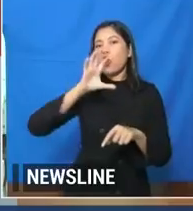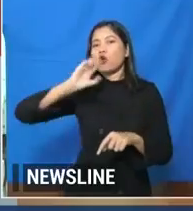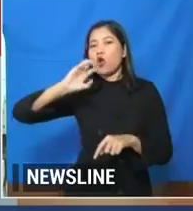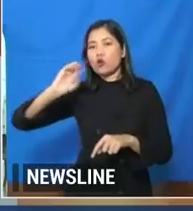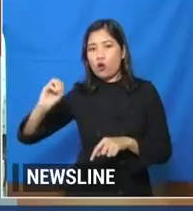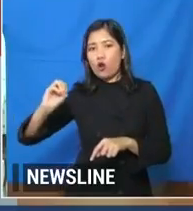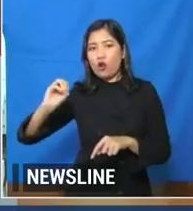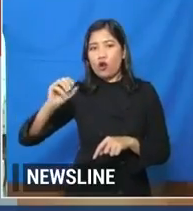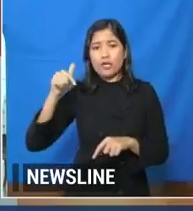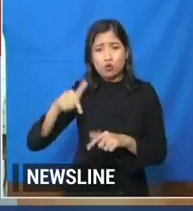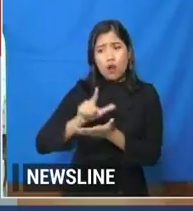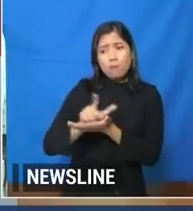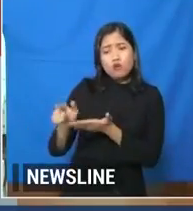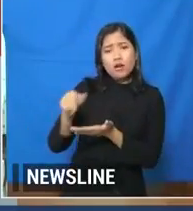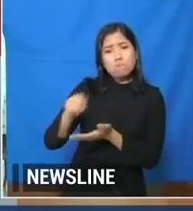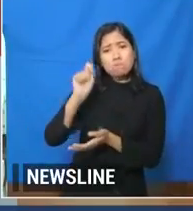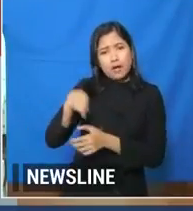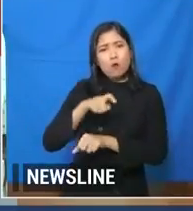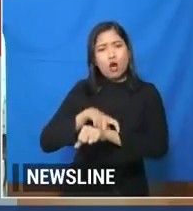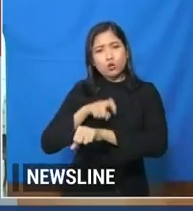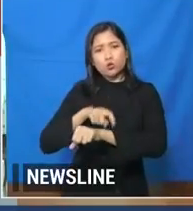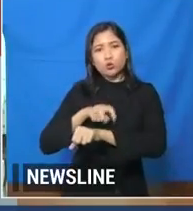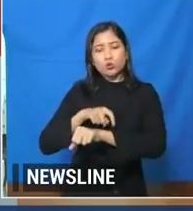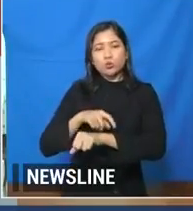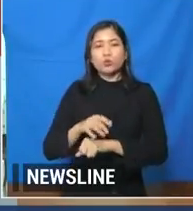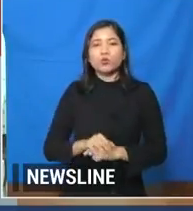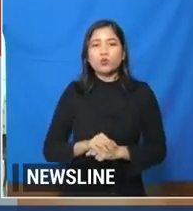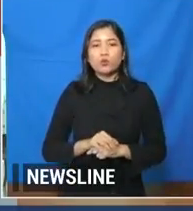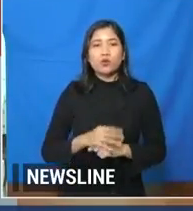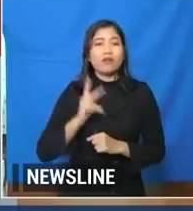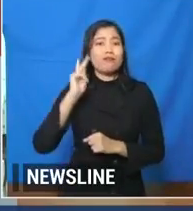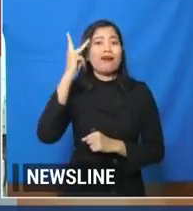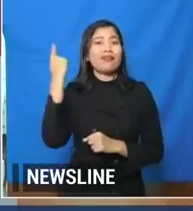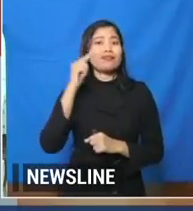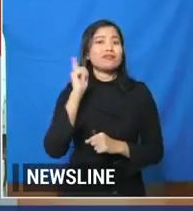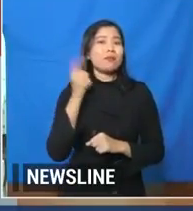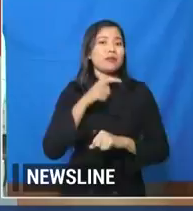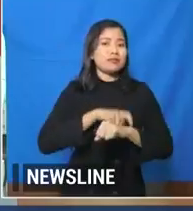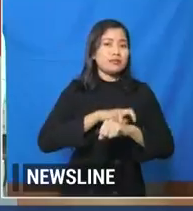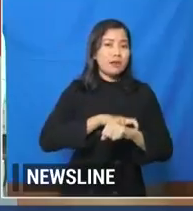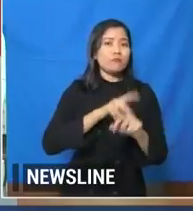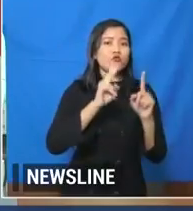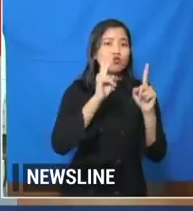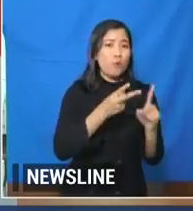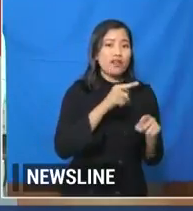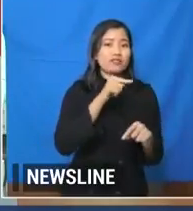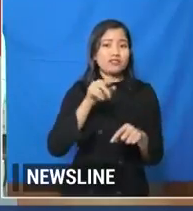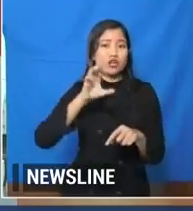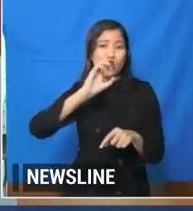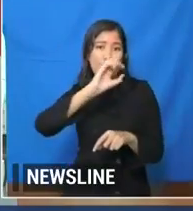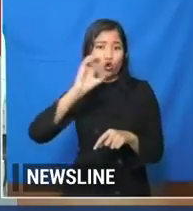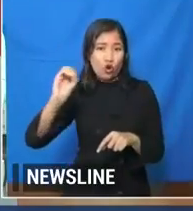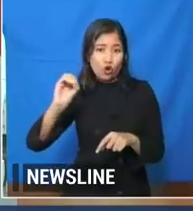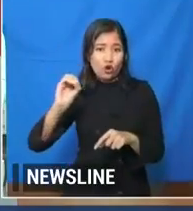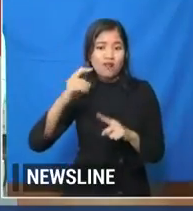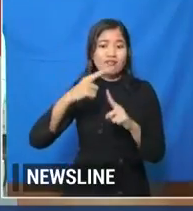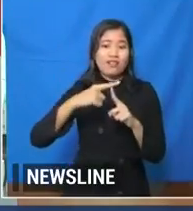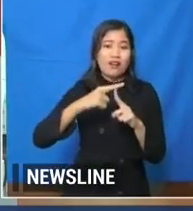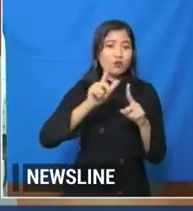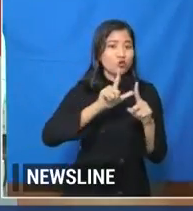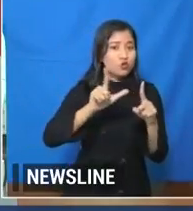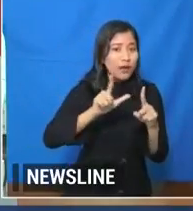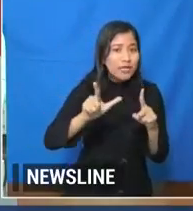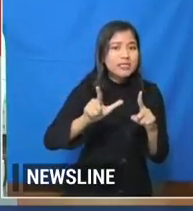rincian waktu seperti itu kemarin sampai dengan pukul 12.00 tanggal 17 Surakarta my laporkan ke